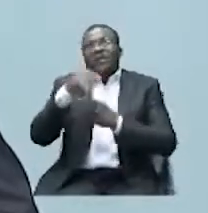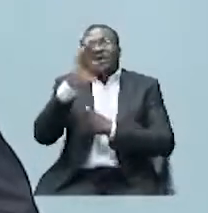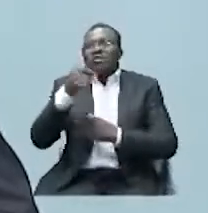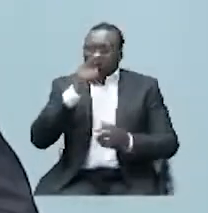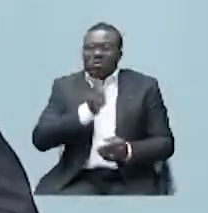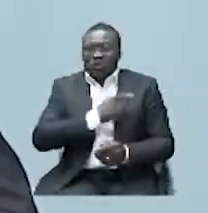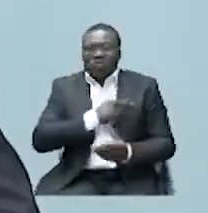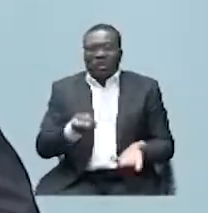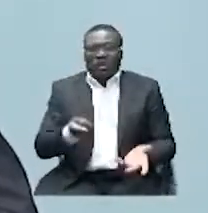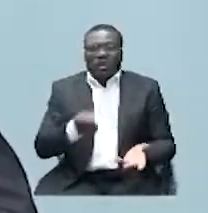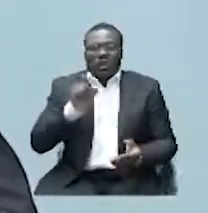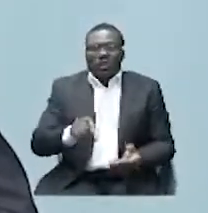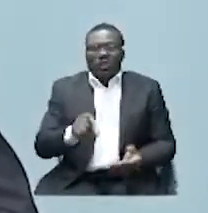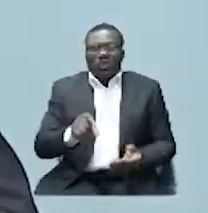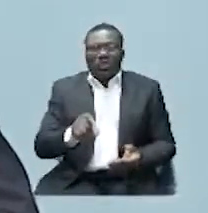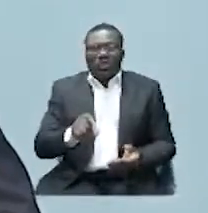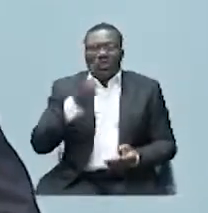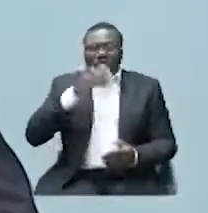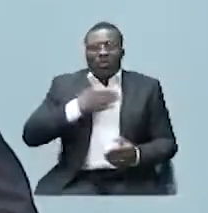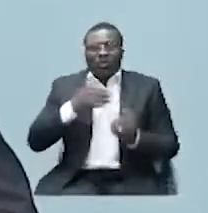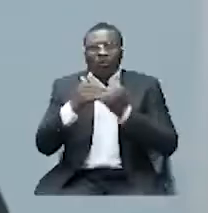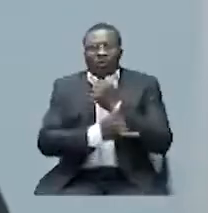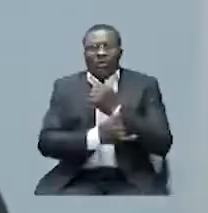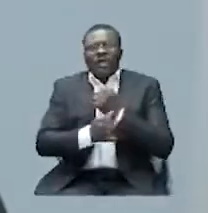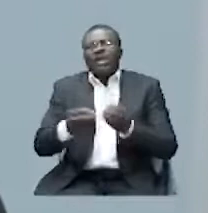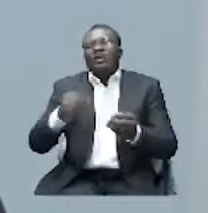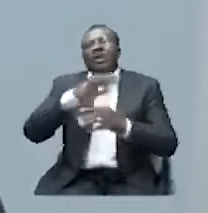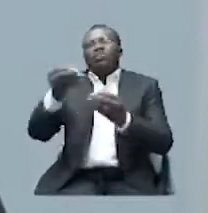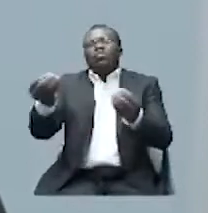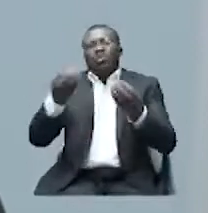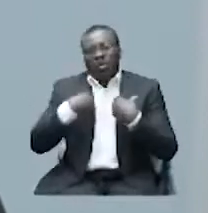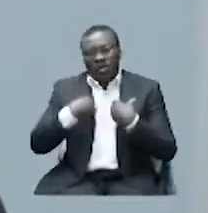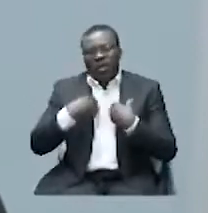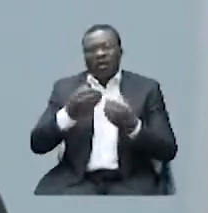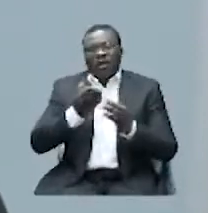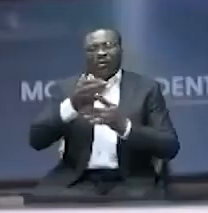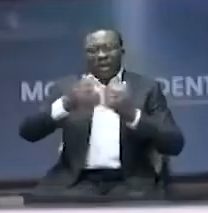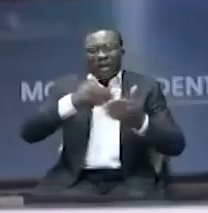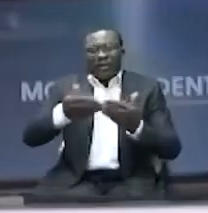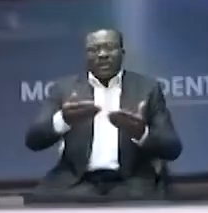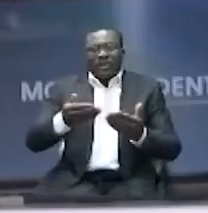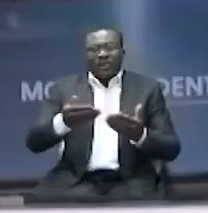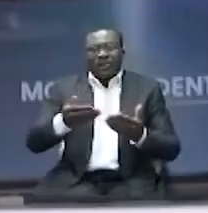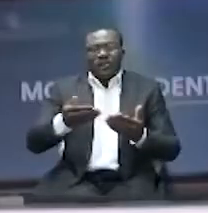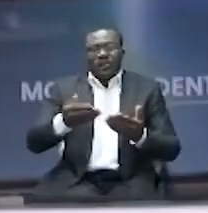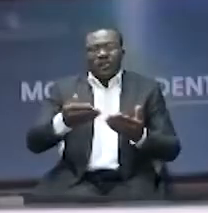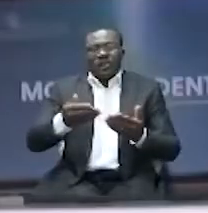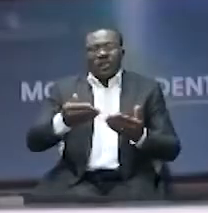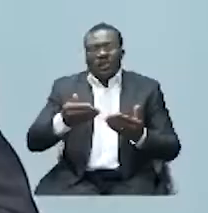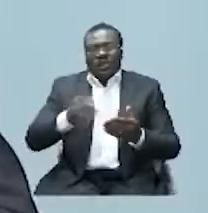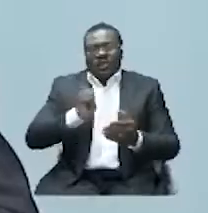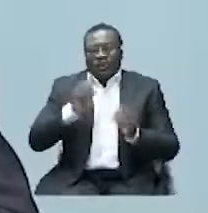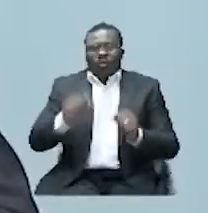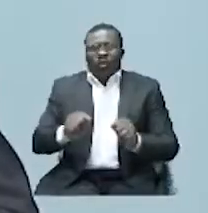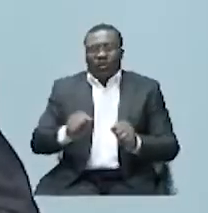conscient que pour mon pays qui m'a tant donné, pour la grâce qui est la mienne, je